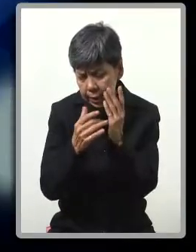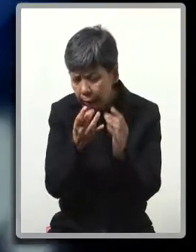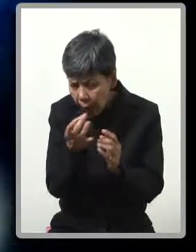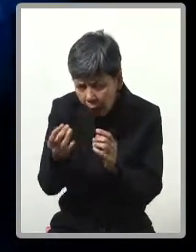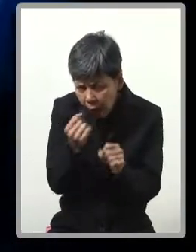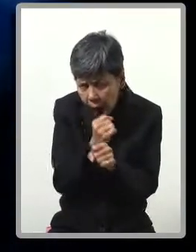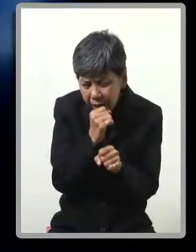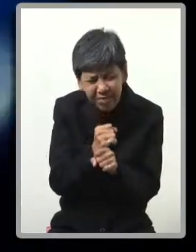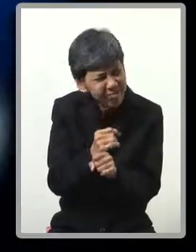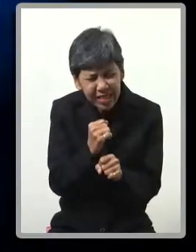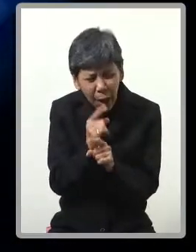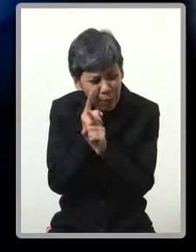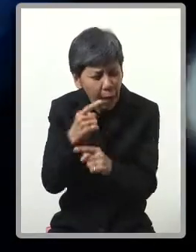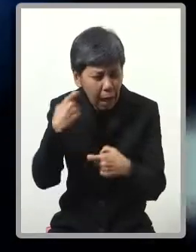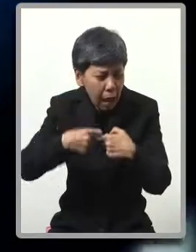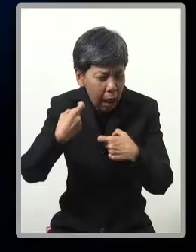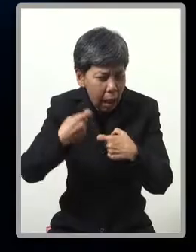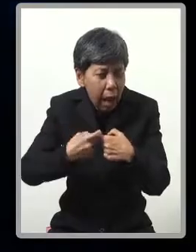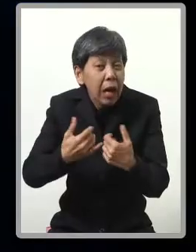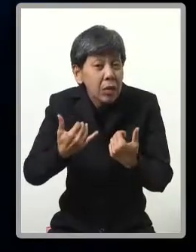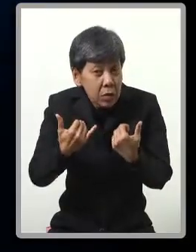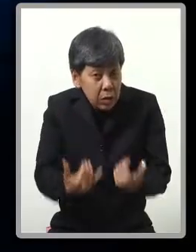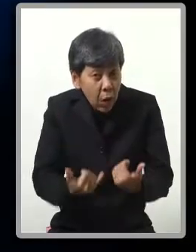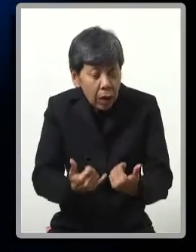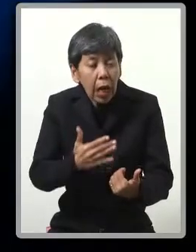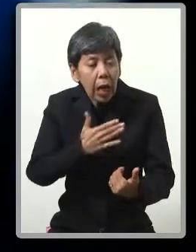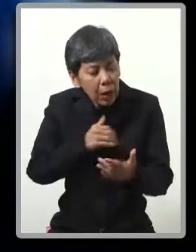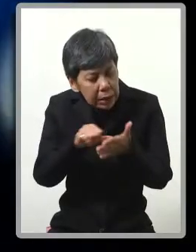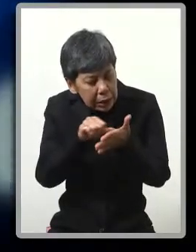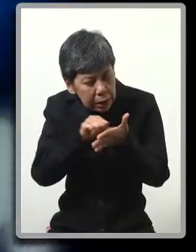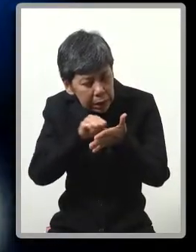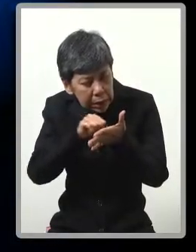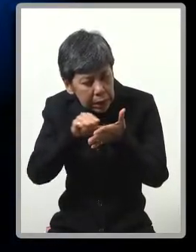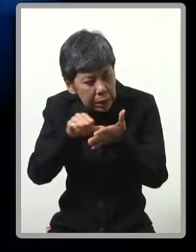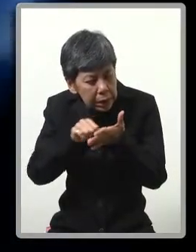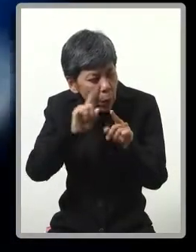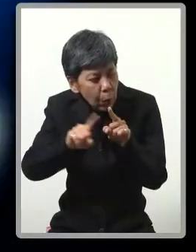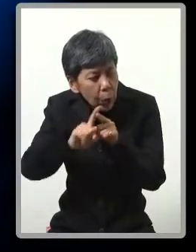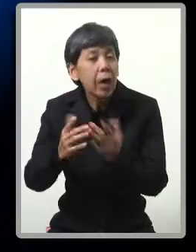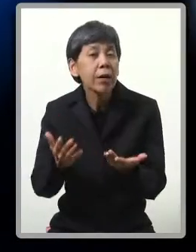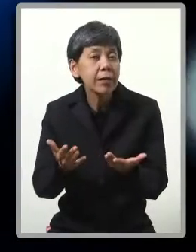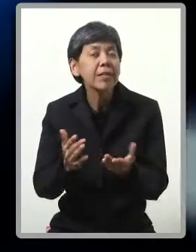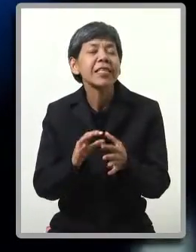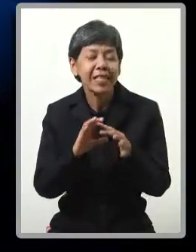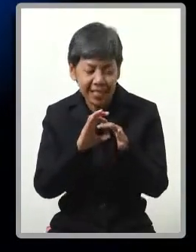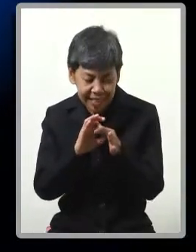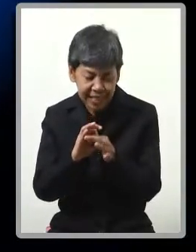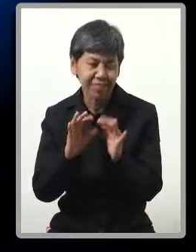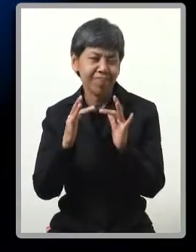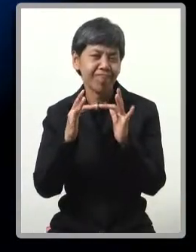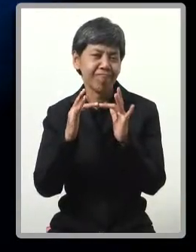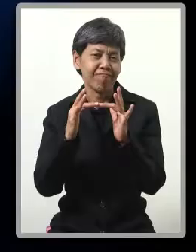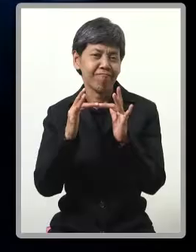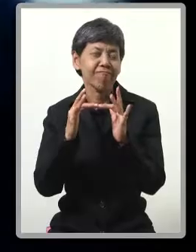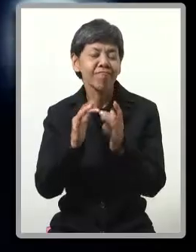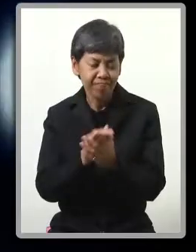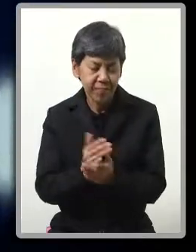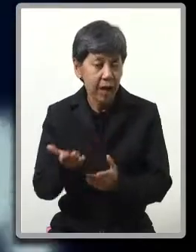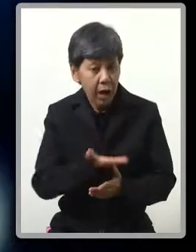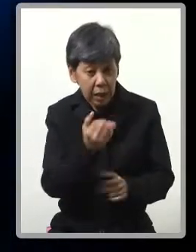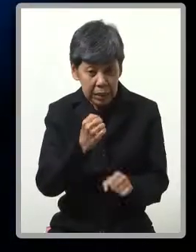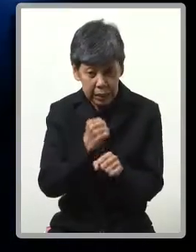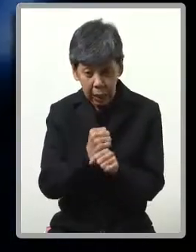คโนโลยีมาตามเขาเราไม่มีปัญญาไปเดินตามเขาหรอกทุกวันนี้ที่เราแก้ไขปัญหาหลายๆเรื่องได้มาจากโซเชียลมีเดียนะ